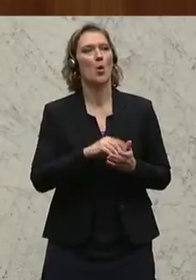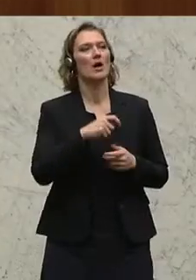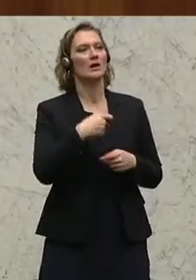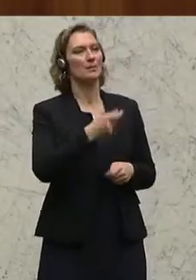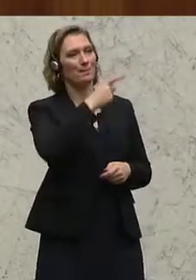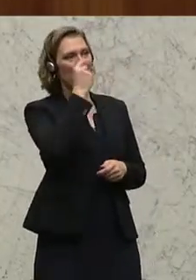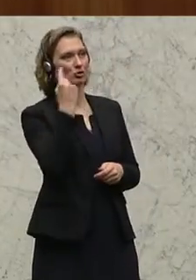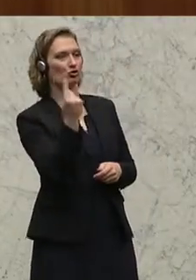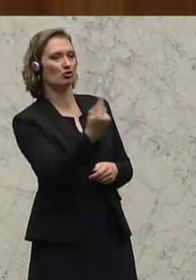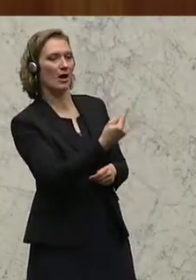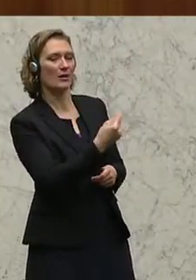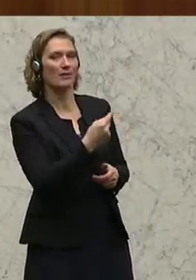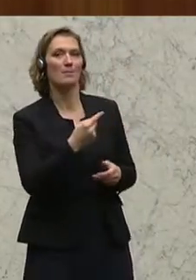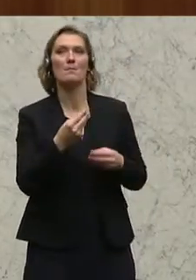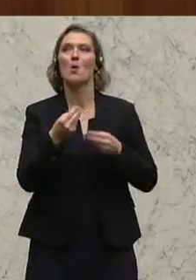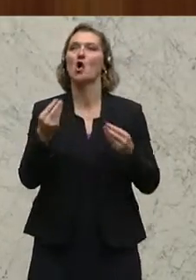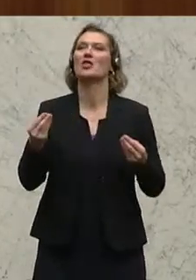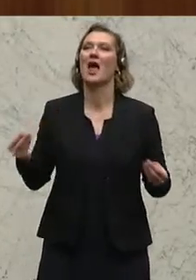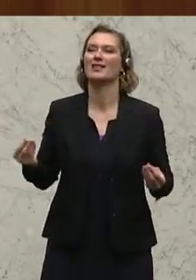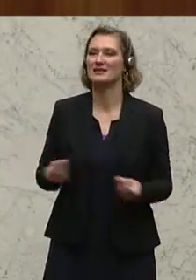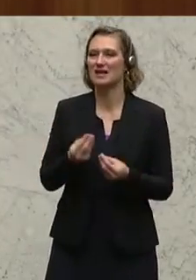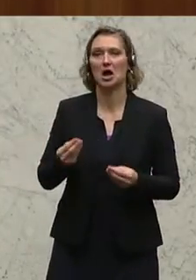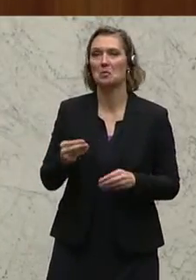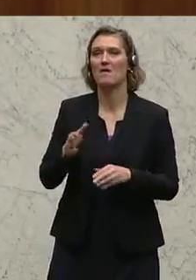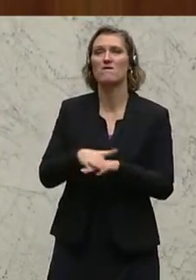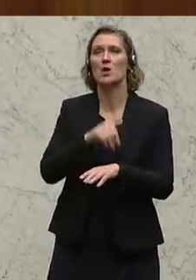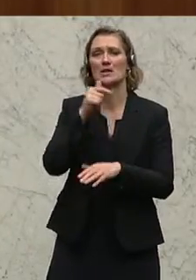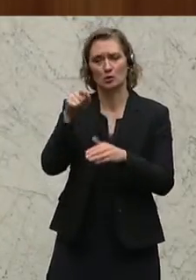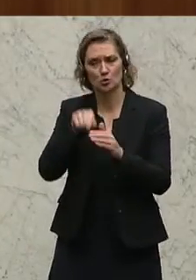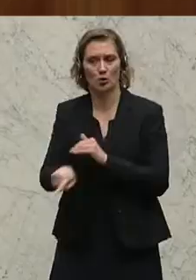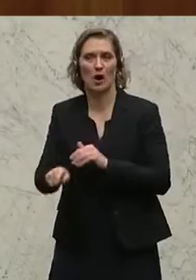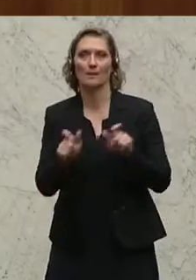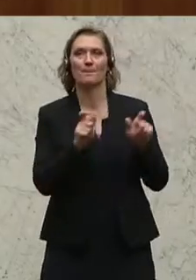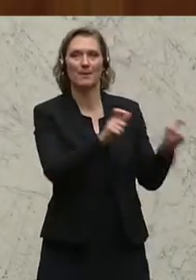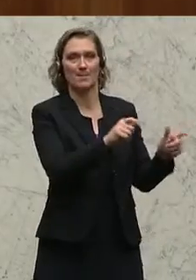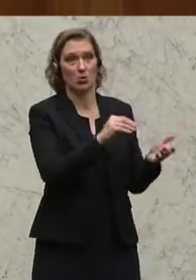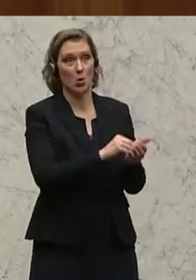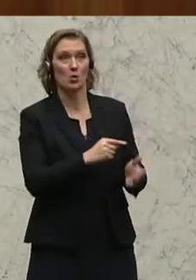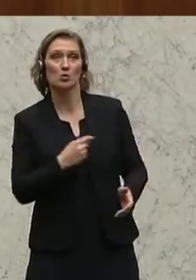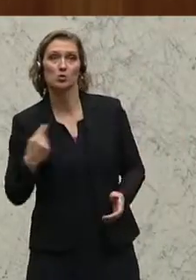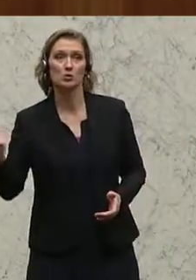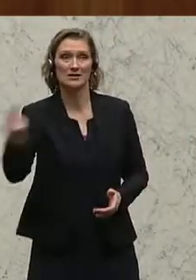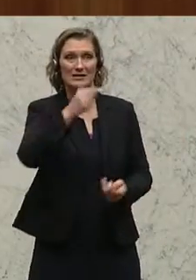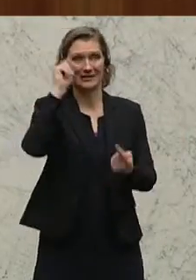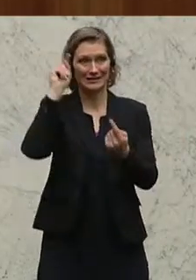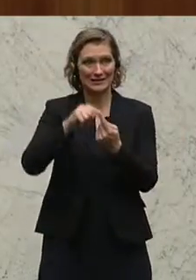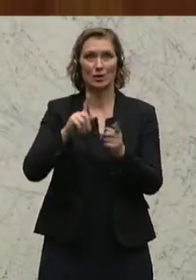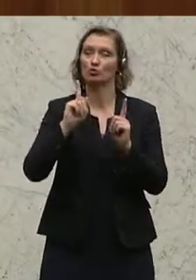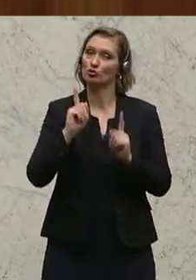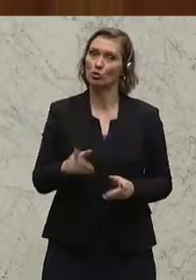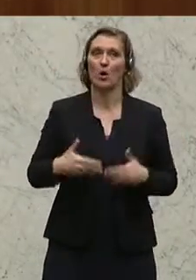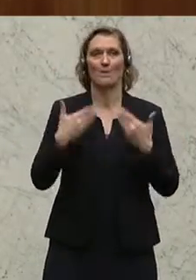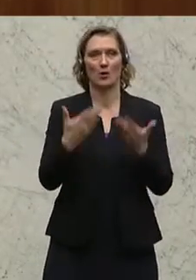Menschen gibt, die von diesen modernen Errungenschaften teilweise ausgeschlossen sind. Und unser aller Ziel muss es sein, dass